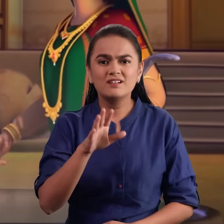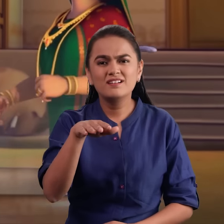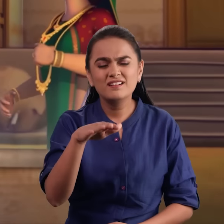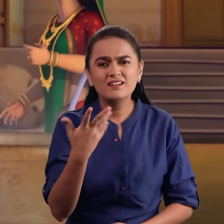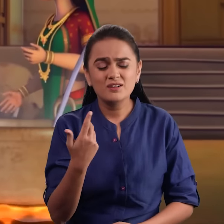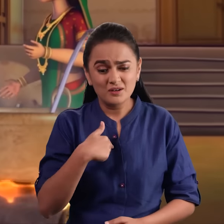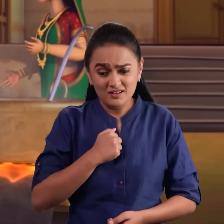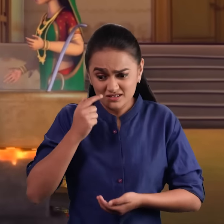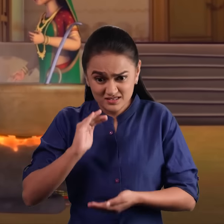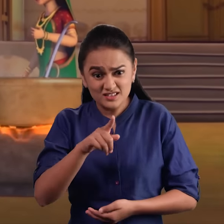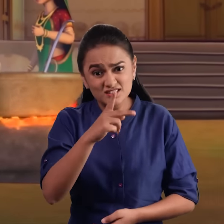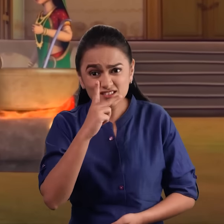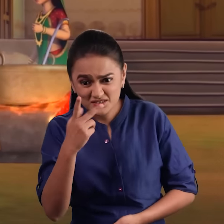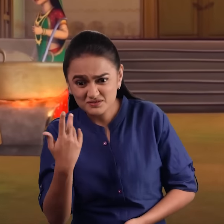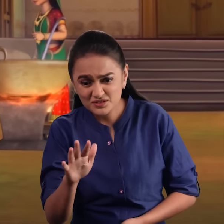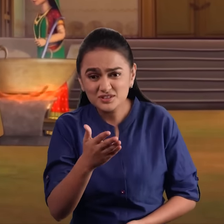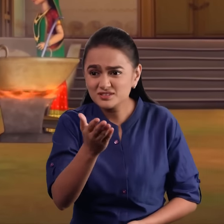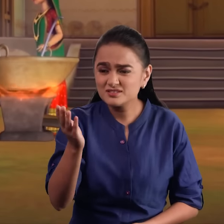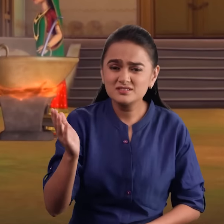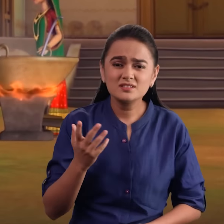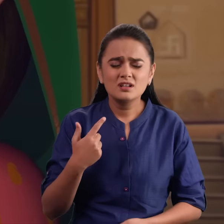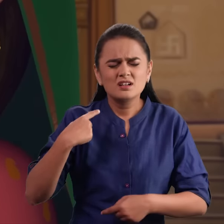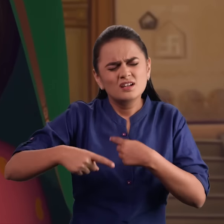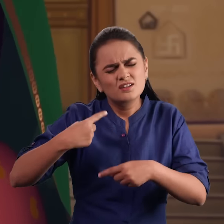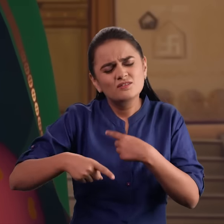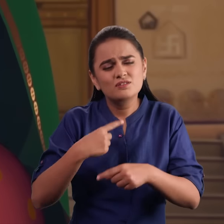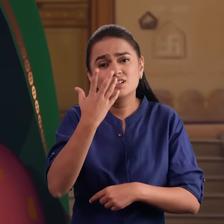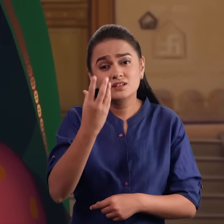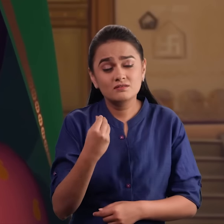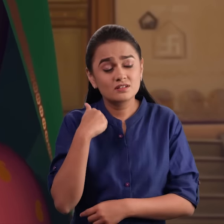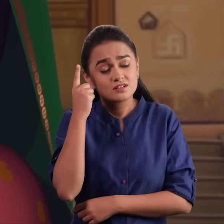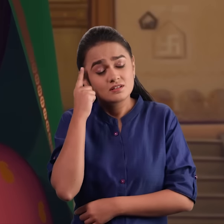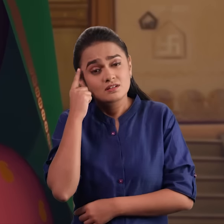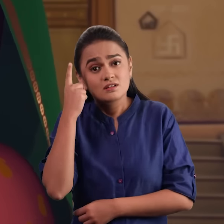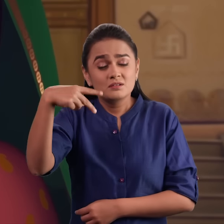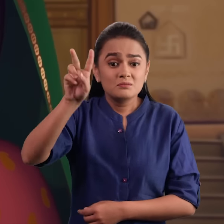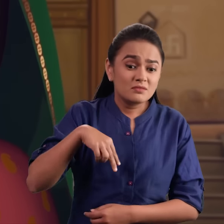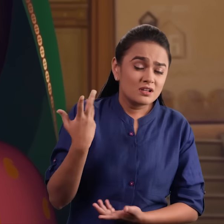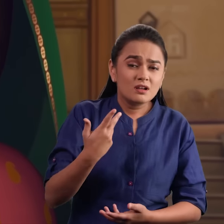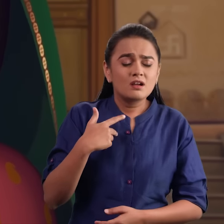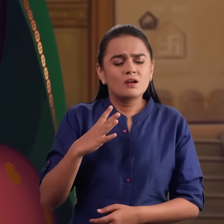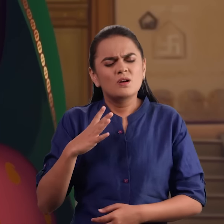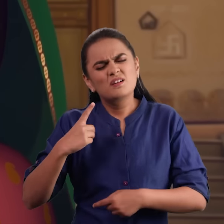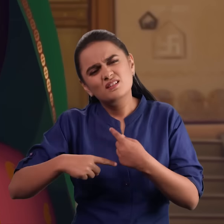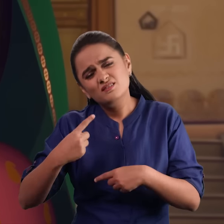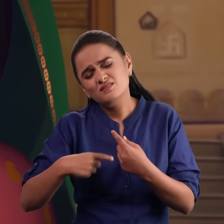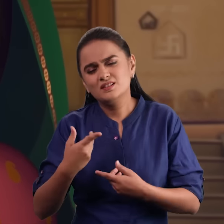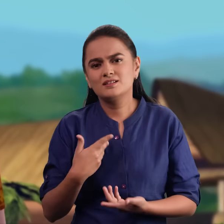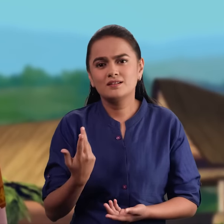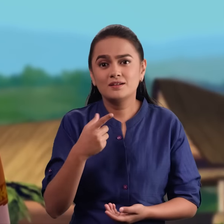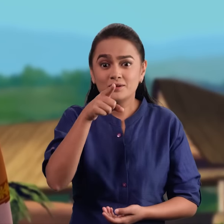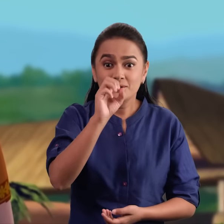अरे कोमल, तुमने मेरे लाल को कहीं देखा? हर शाम मैं व्याकुल होकर उसके वापस आने की राह देखती